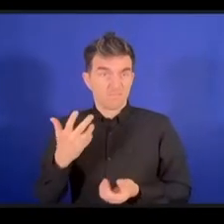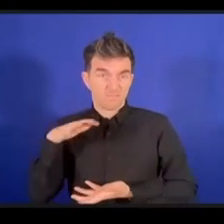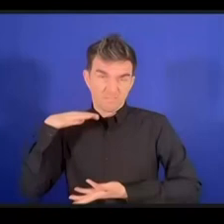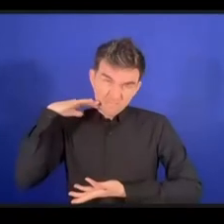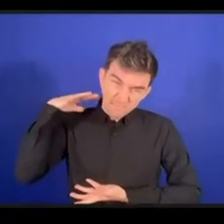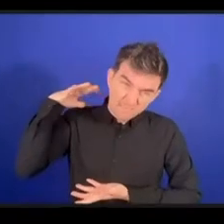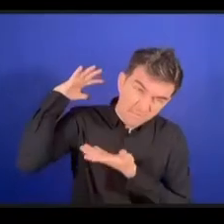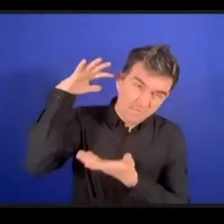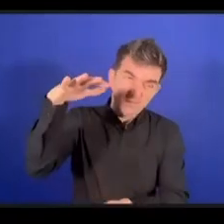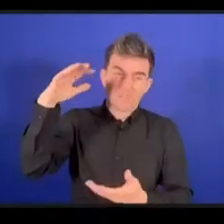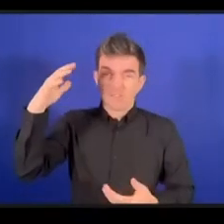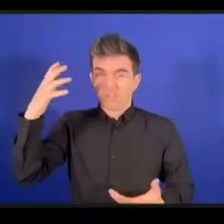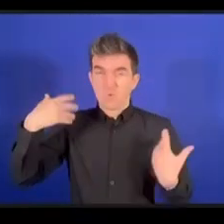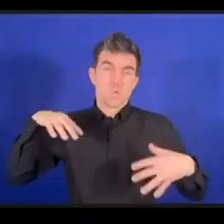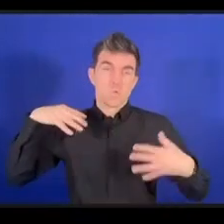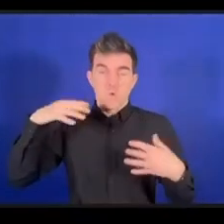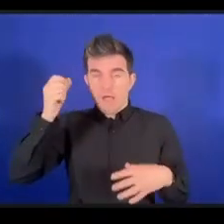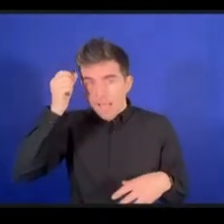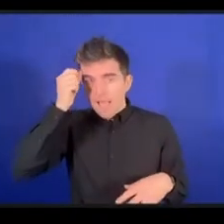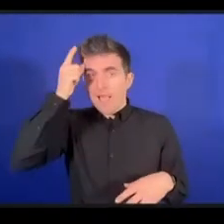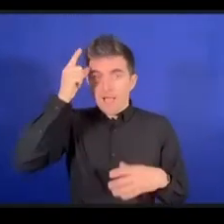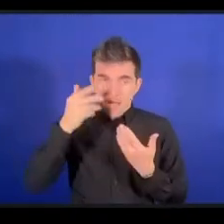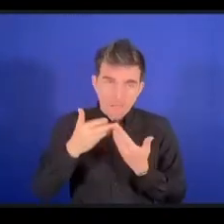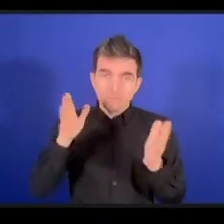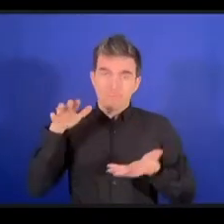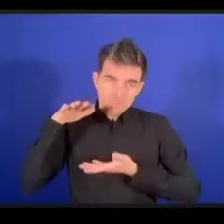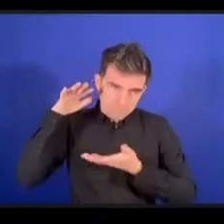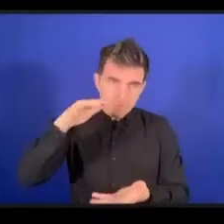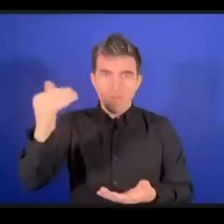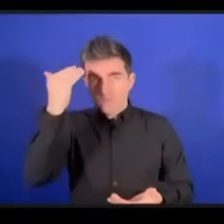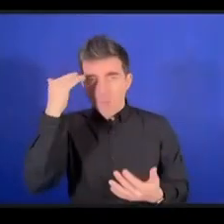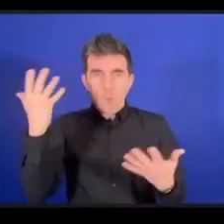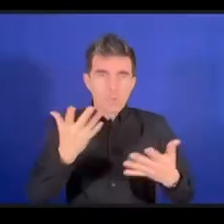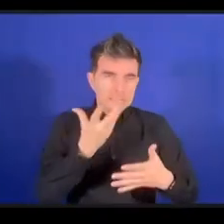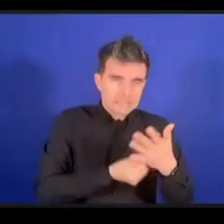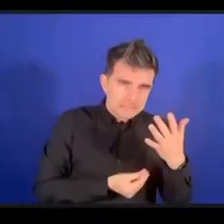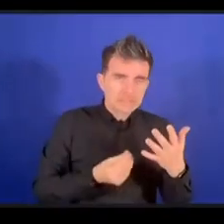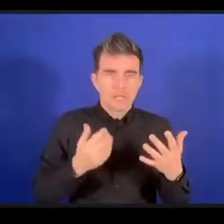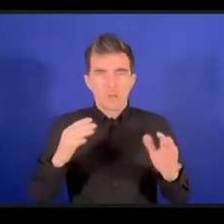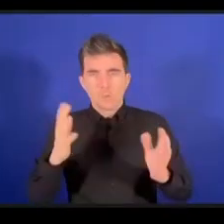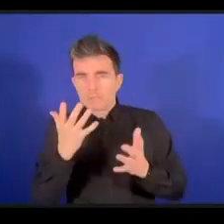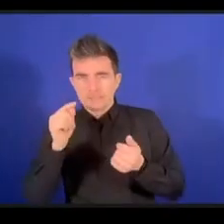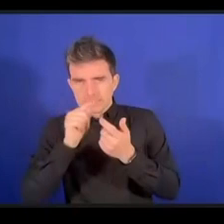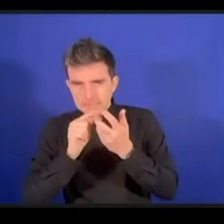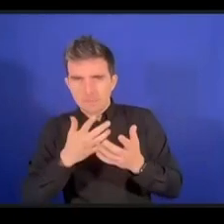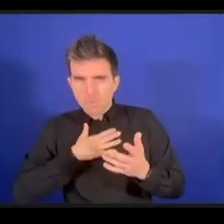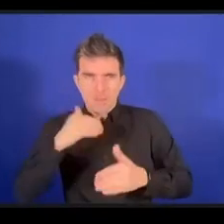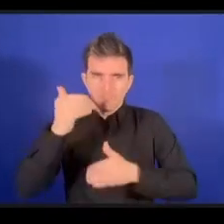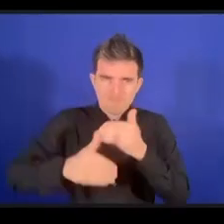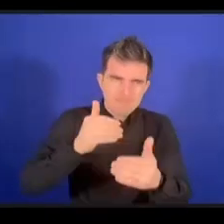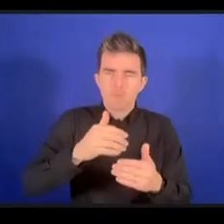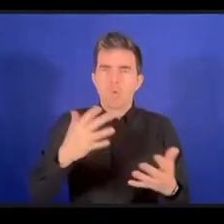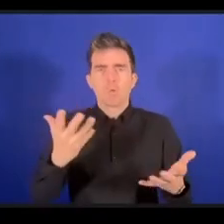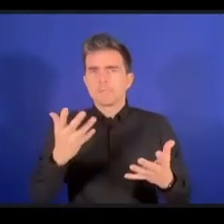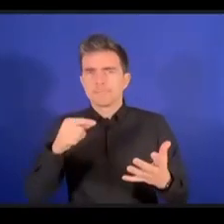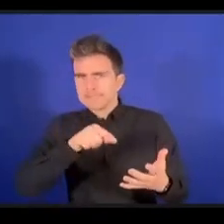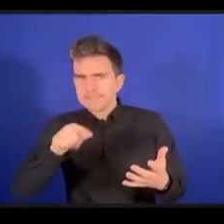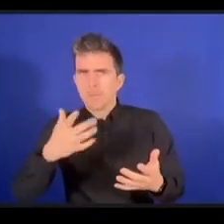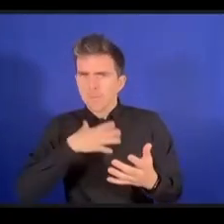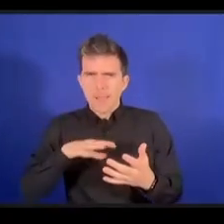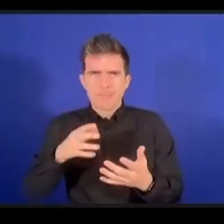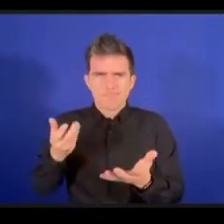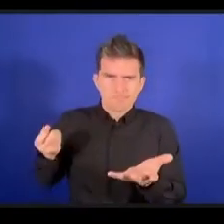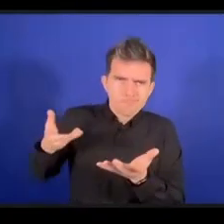我们需要在哪里采取行动来填补这样的短板，补上这样的短